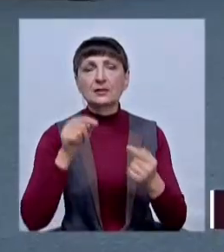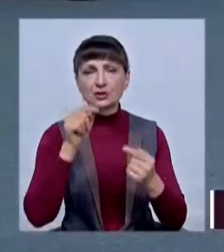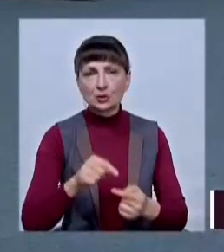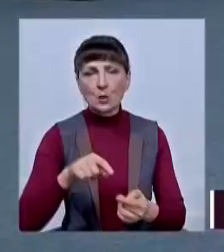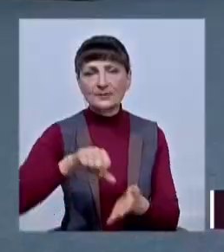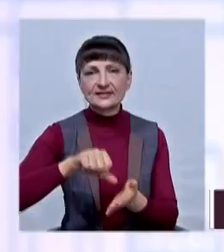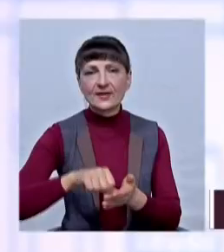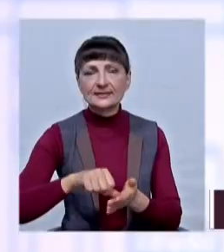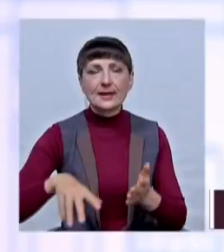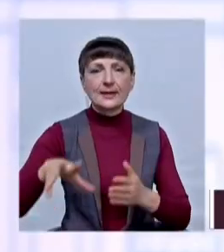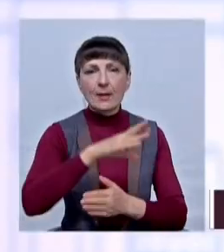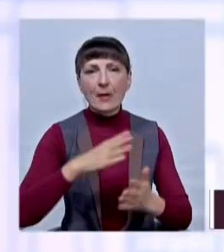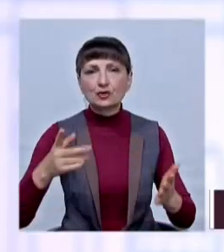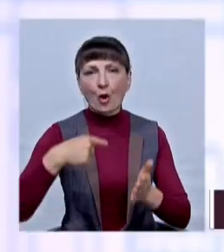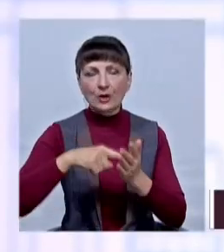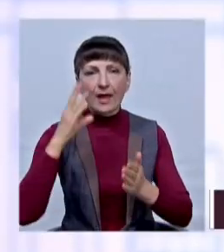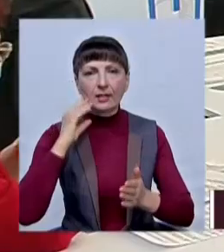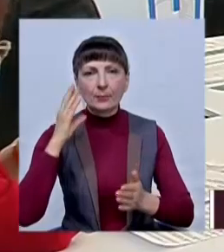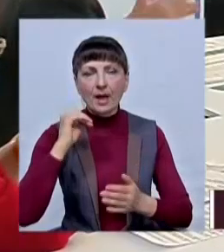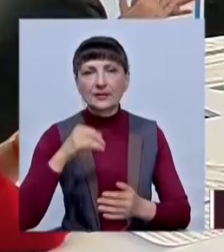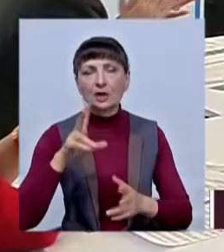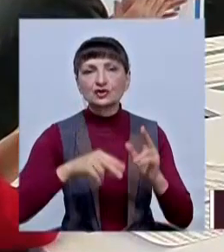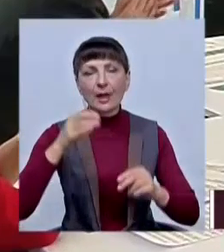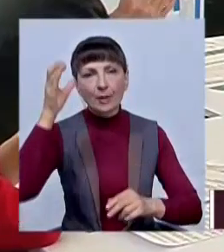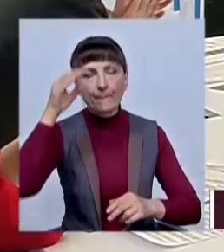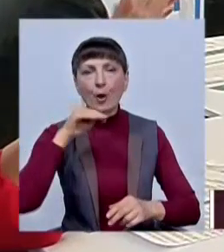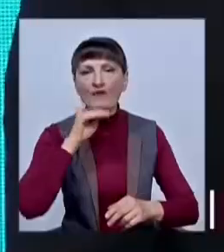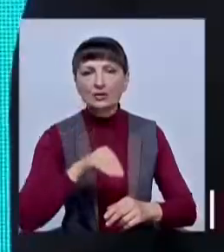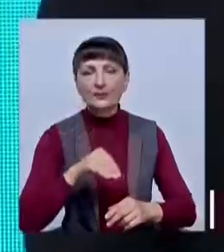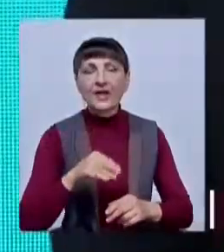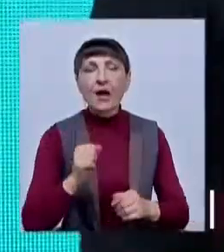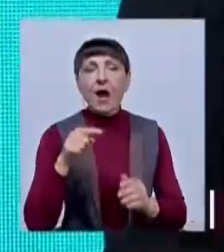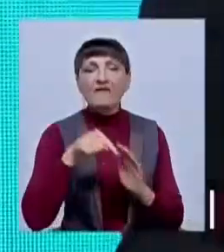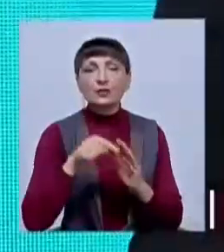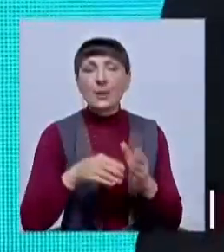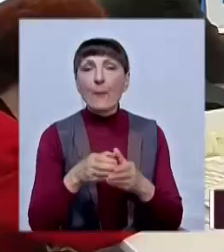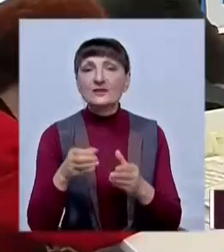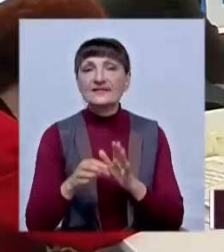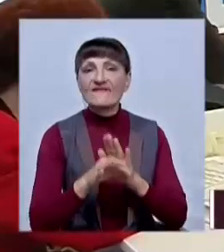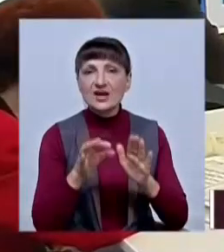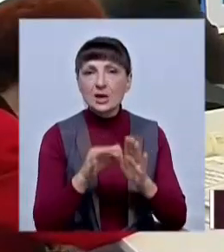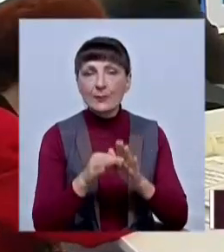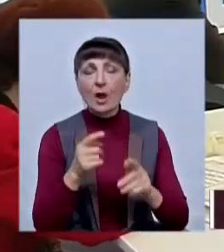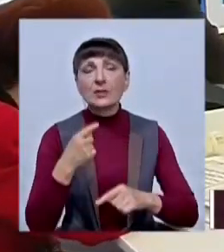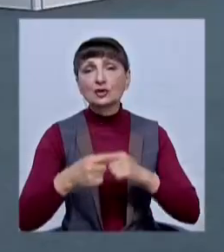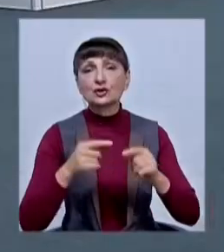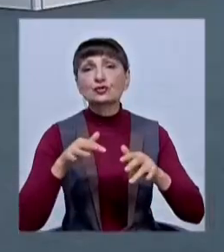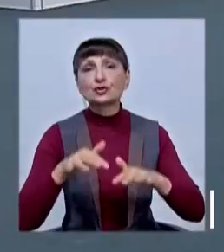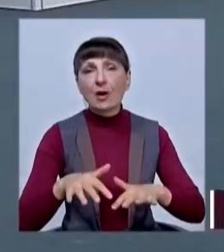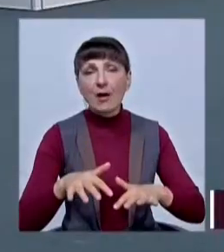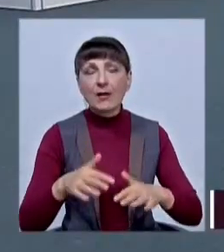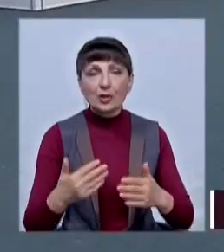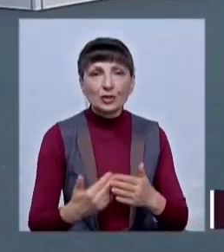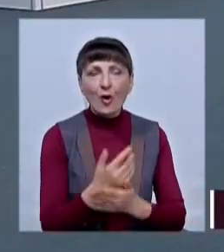представлять интересы большого города, считает профессор Убайдулла Датхаев. А публичные внутрипартийные выборы – это очередной шаг